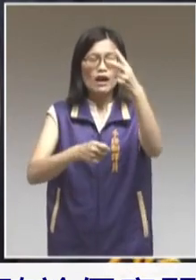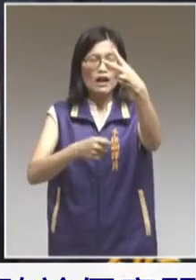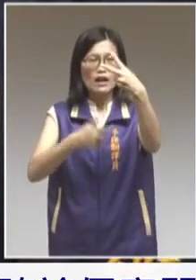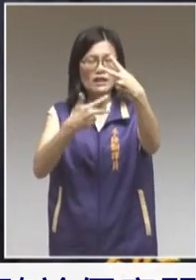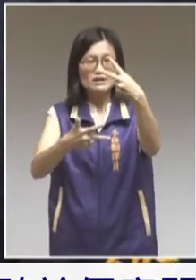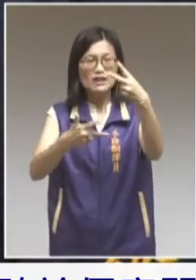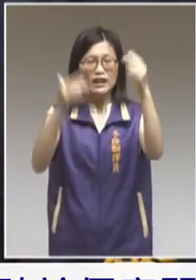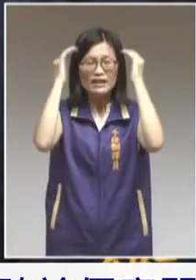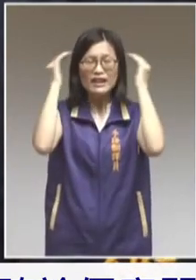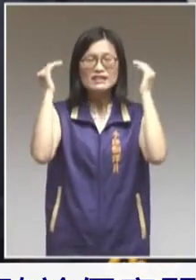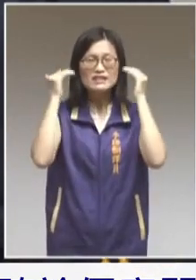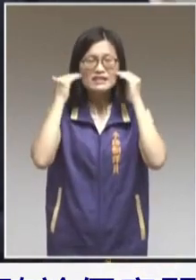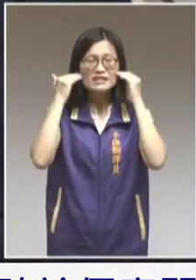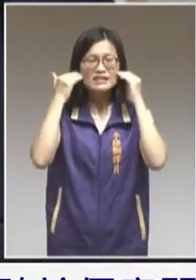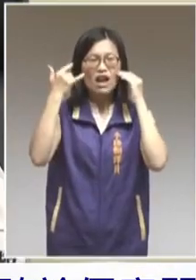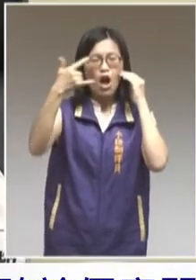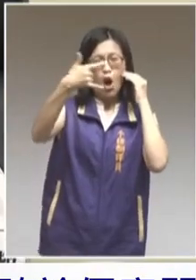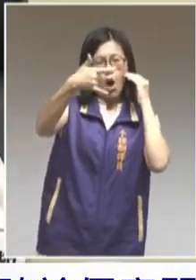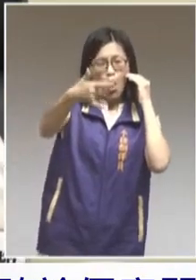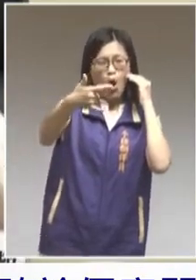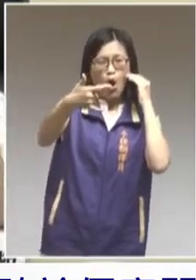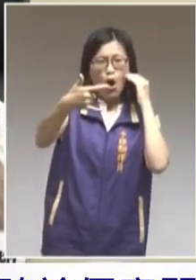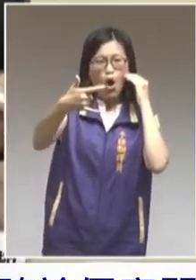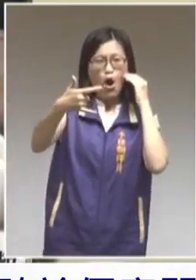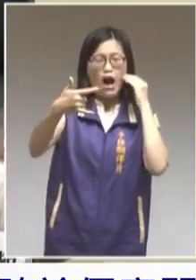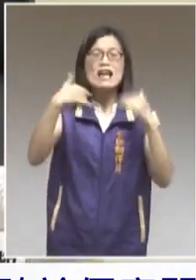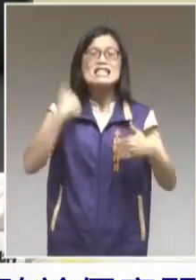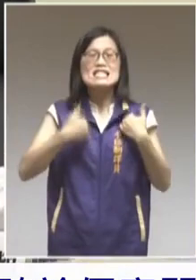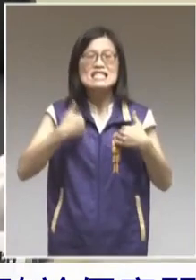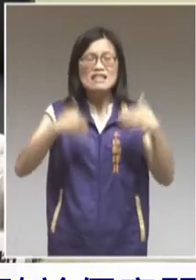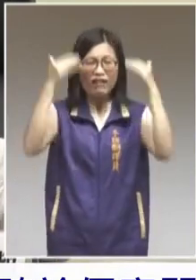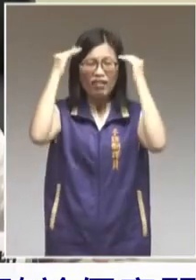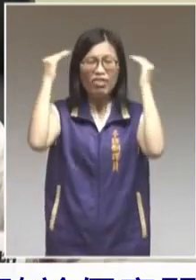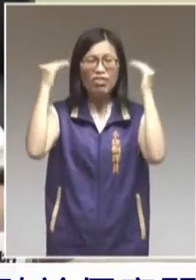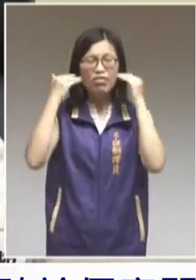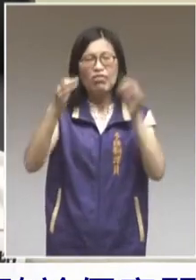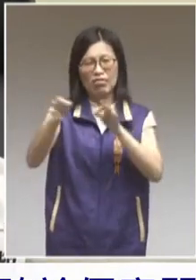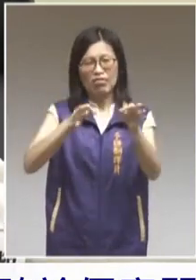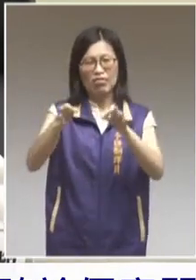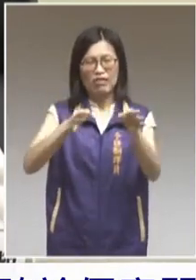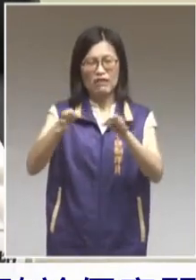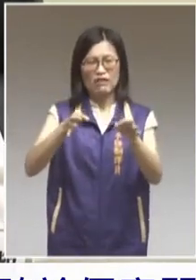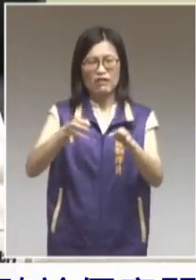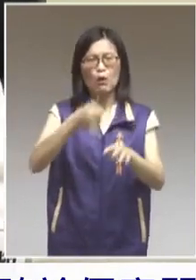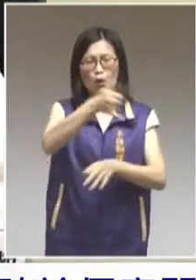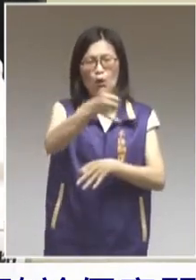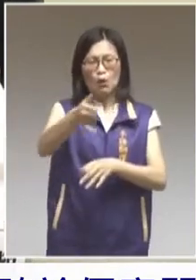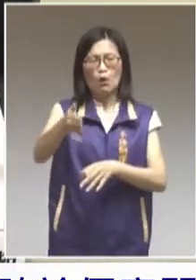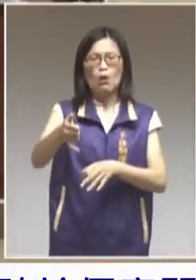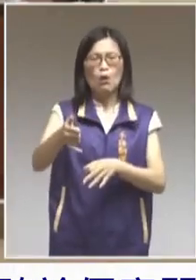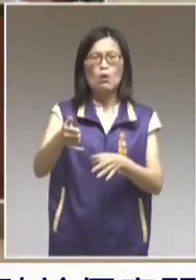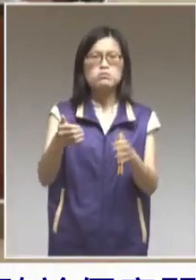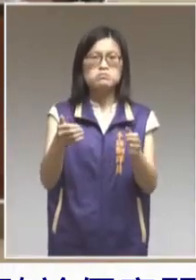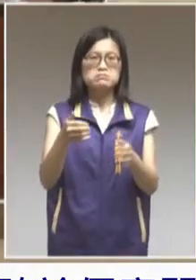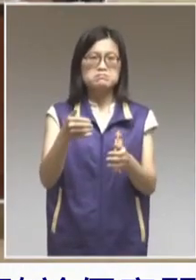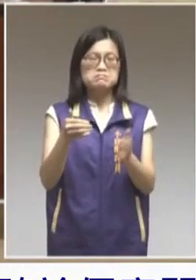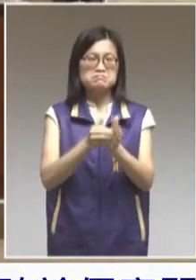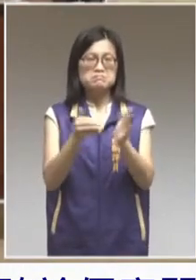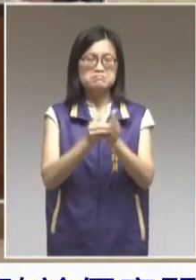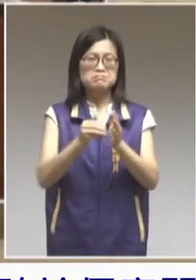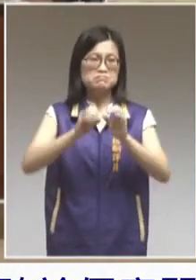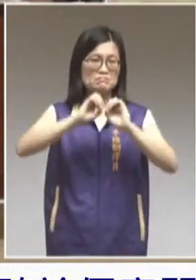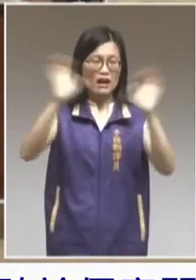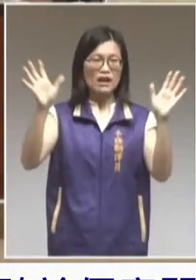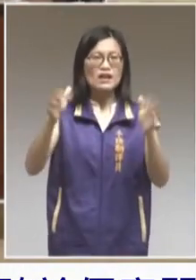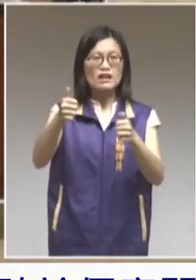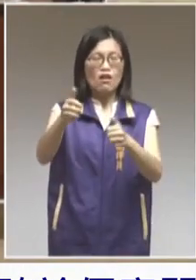男子土库的家乐福新南店这边有足迹停留。以上是今天疫情的说明。 好，谢